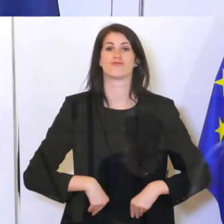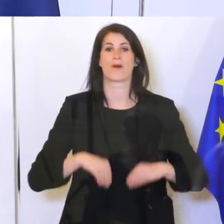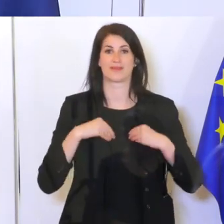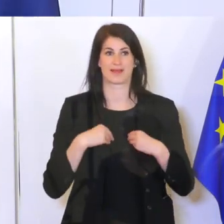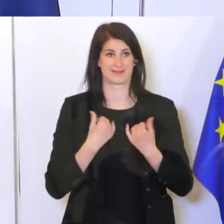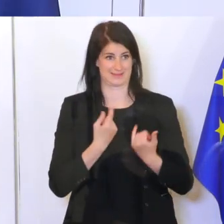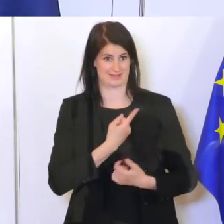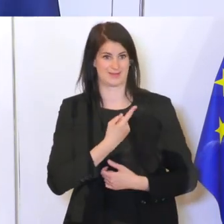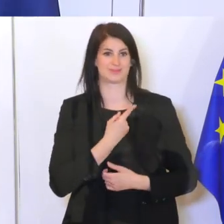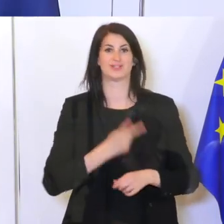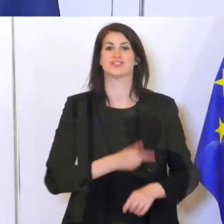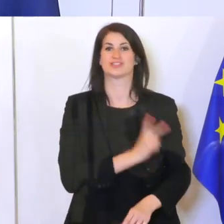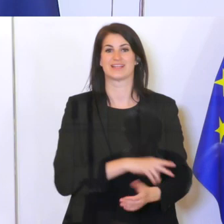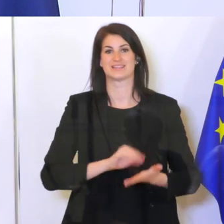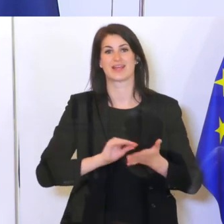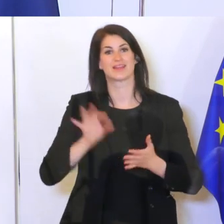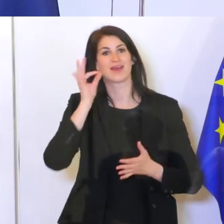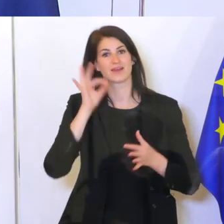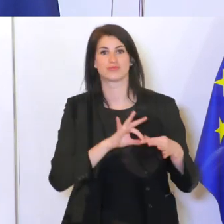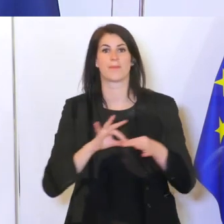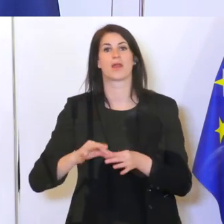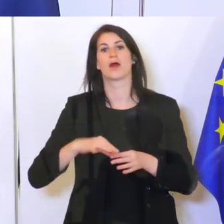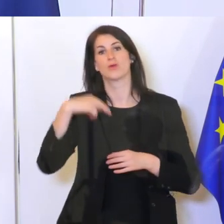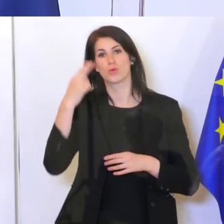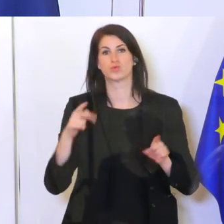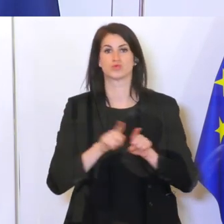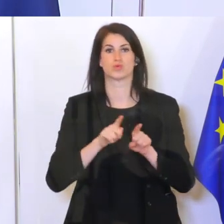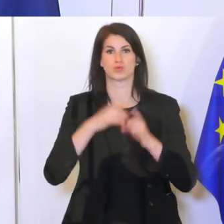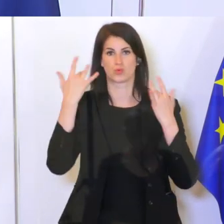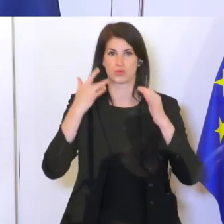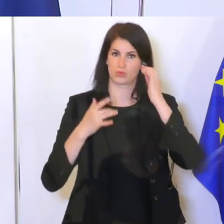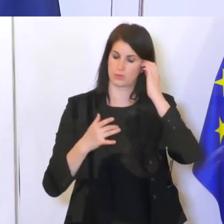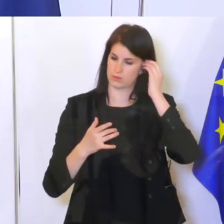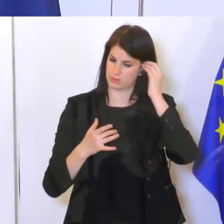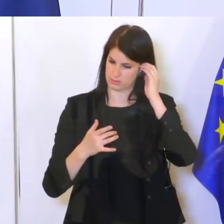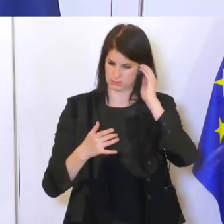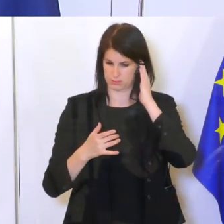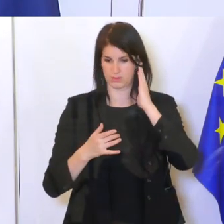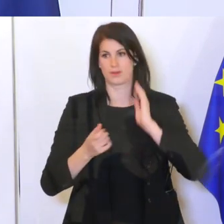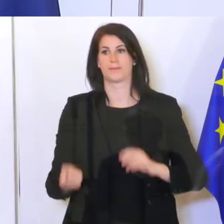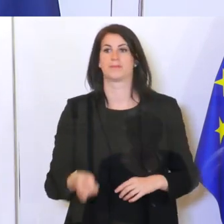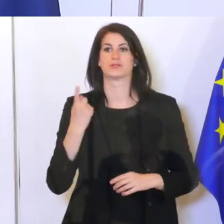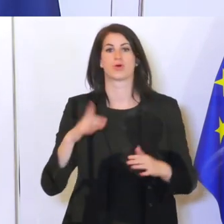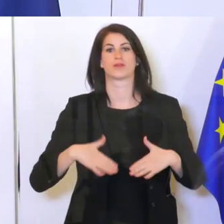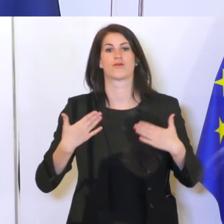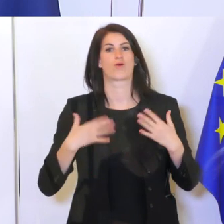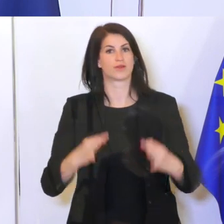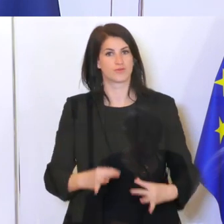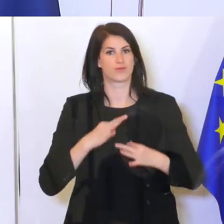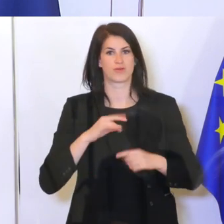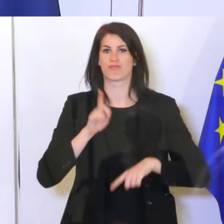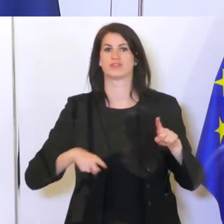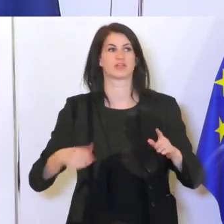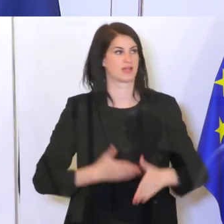als Staatssekretärin für Kunst und Kultur eine wirklich besondere Freude, dass wir neben den vielen anderen